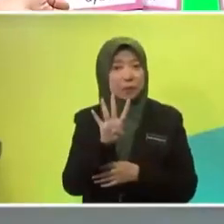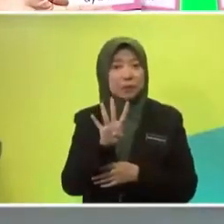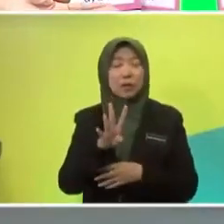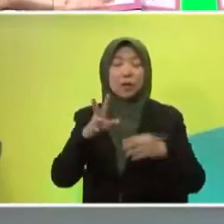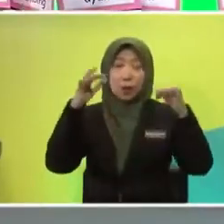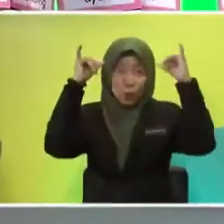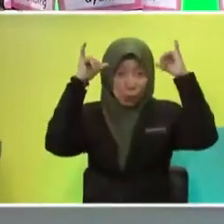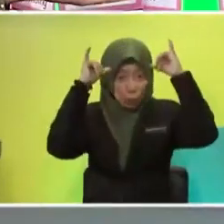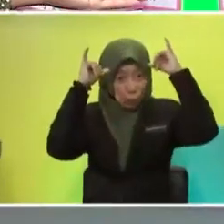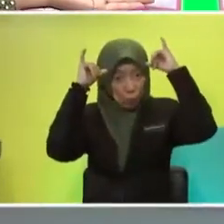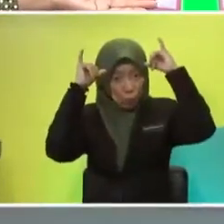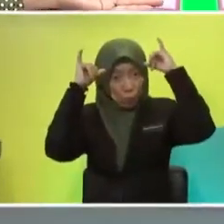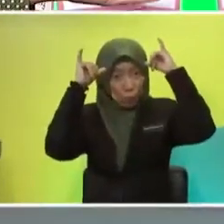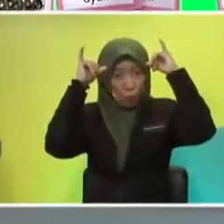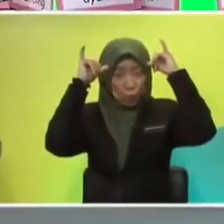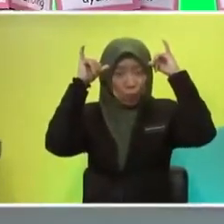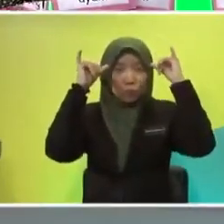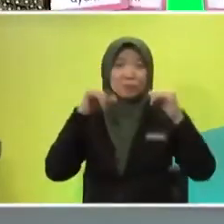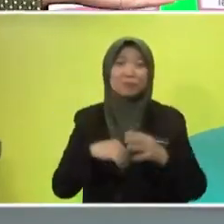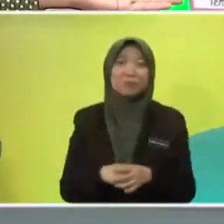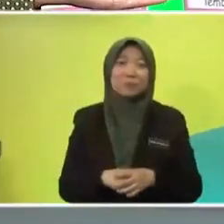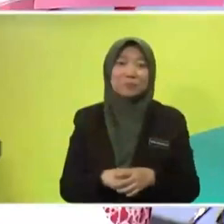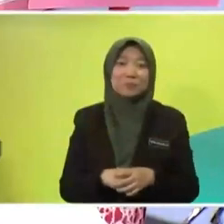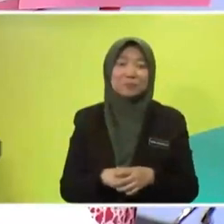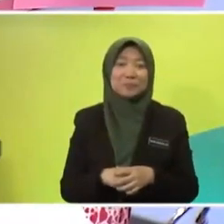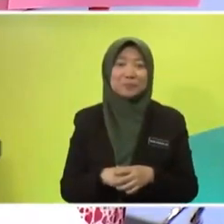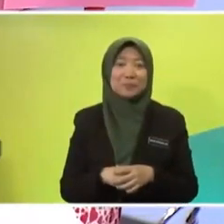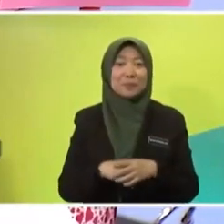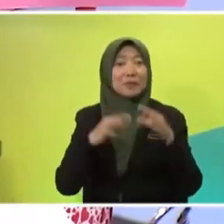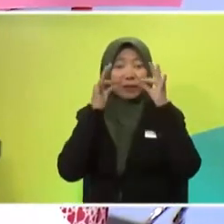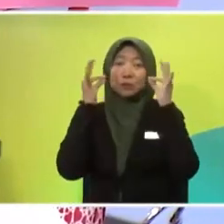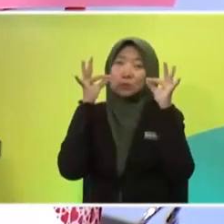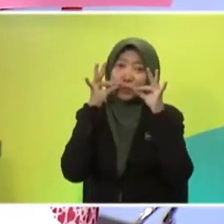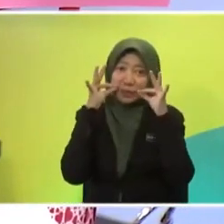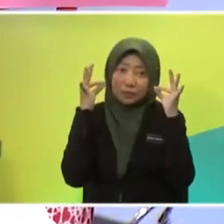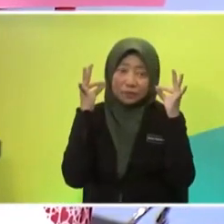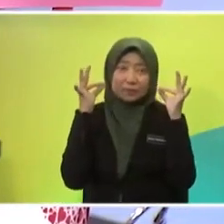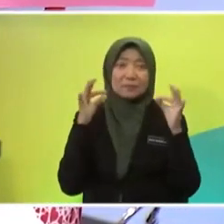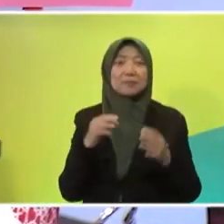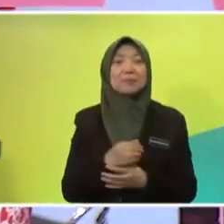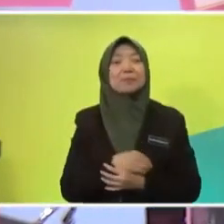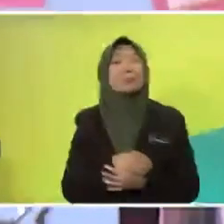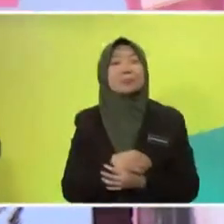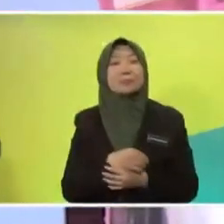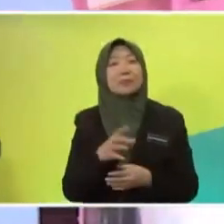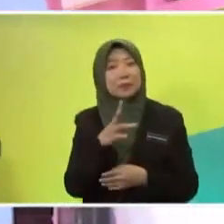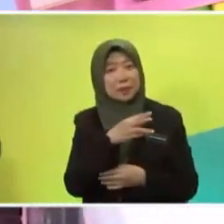lembu. Lembu. Kemudian kita ada kucing. Dan